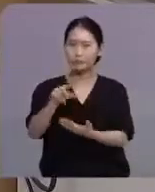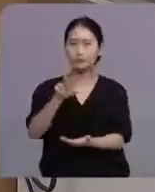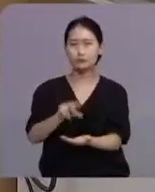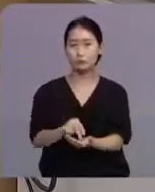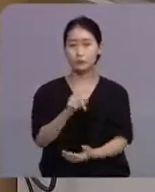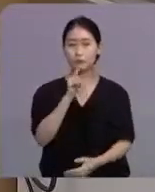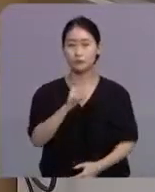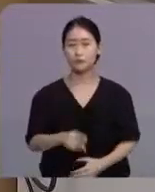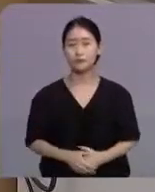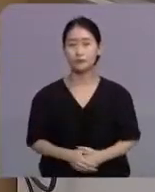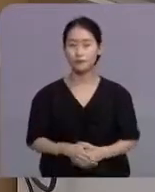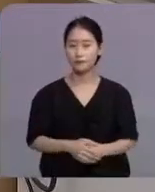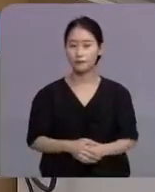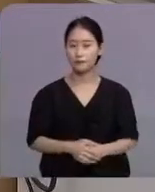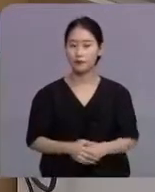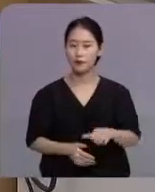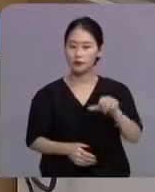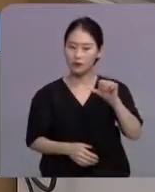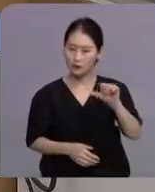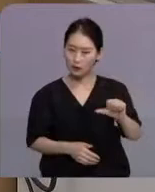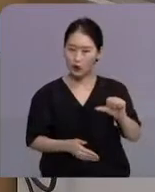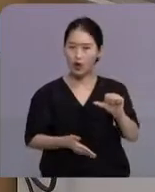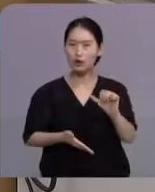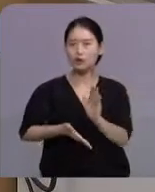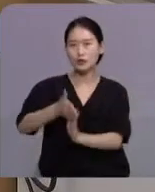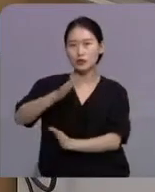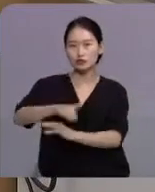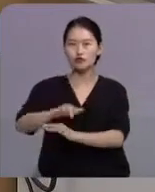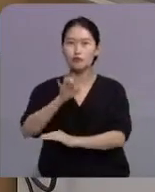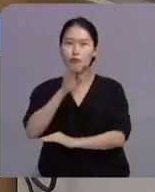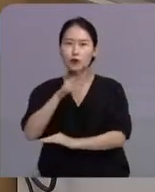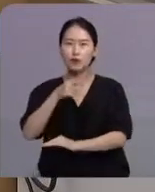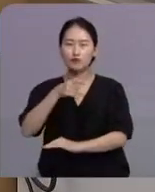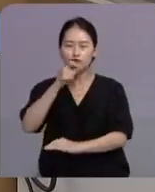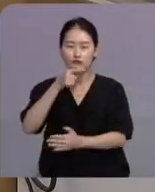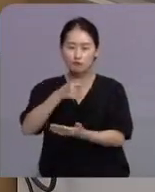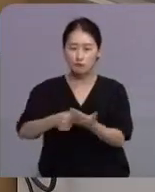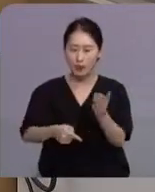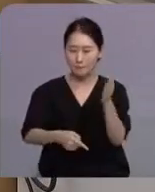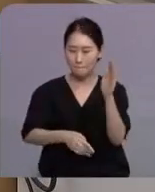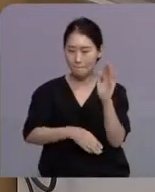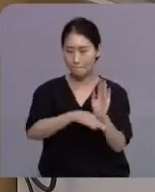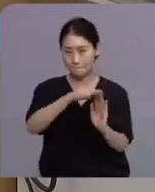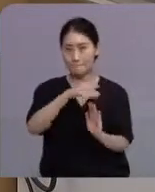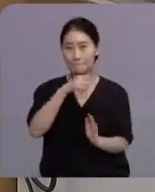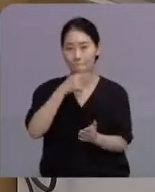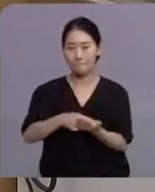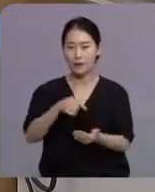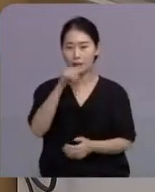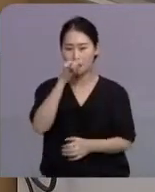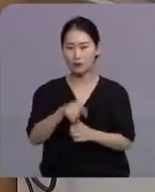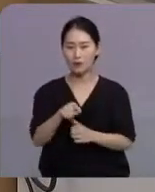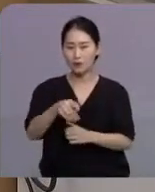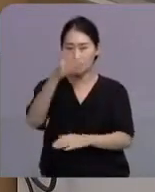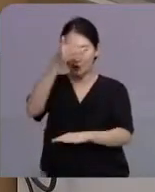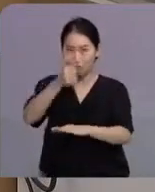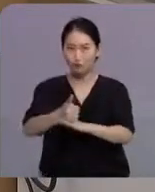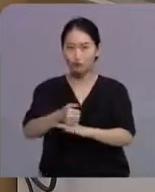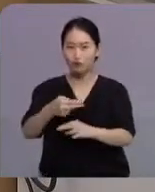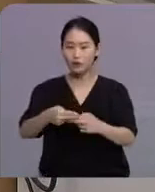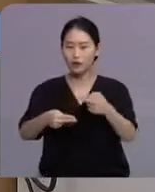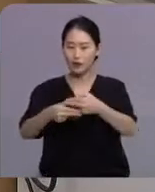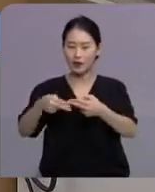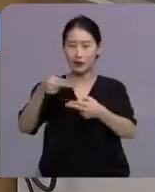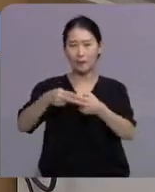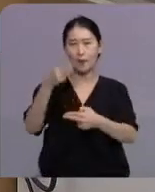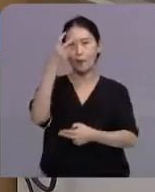하려 5개 시 곳만 이렇게 침수 피해를 읽었거든요 이것은 명백히 때 문형 관리 부실로 어 명기가